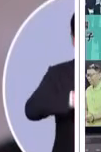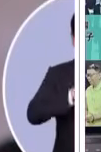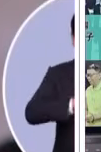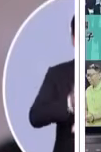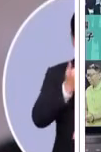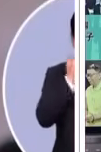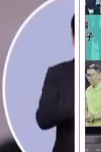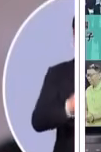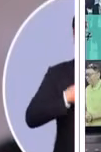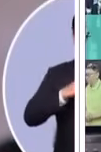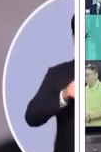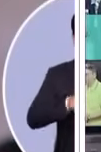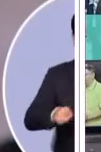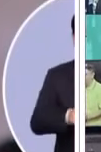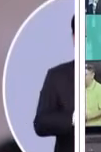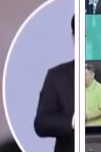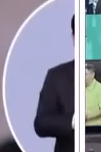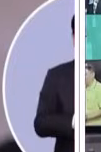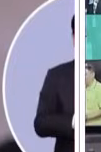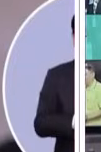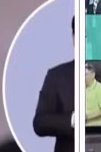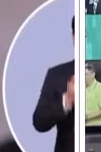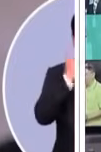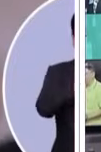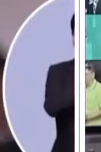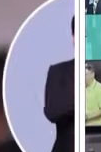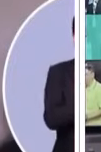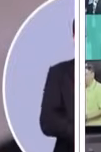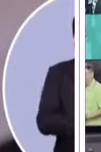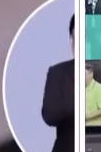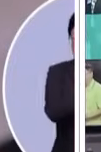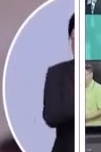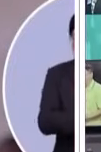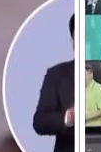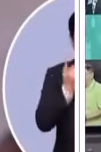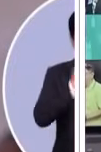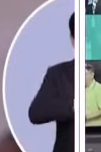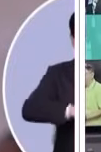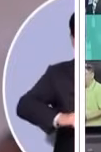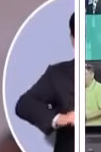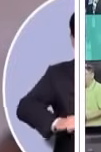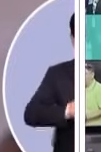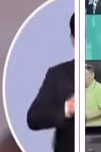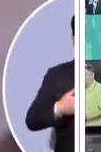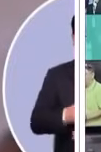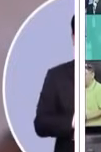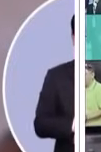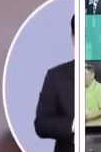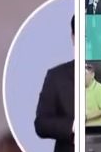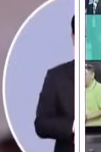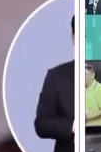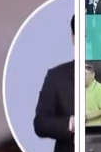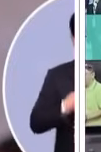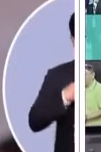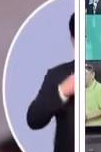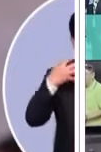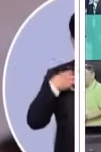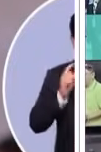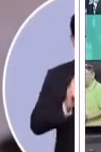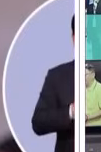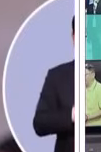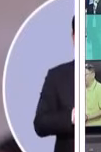我坦白说了，台湾议题如果跟中国无关，你认为美国会介入那么深吗？怎么可能